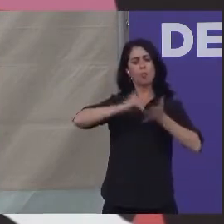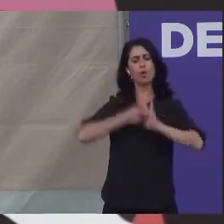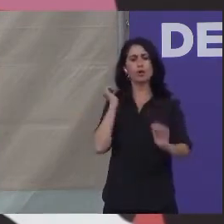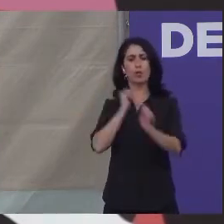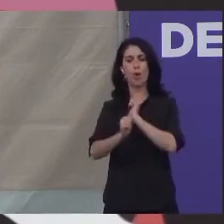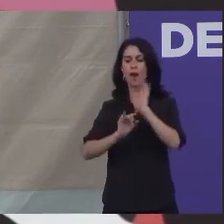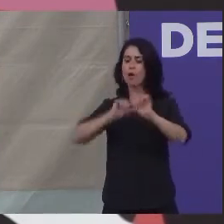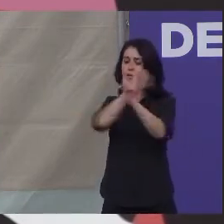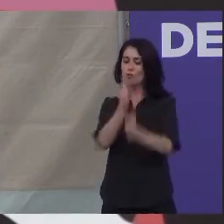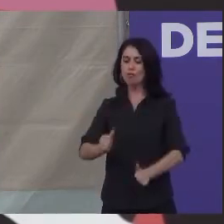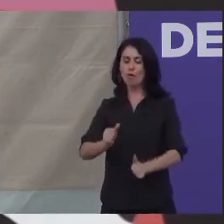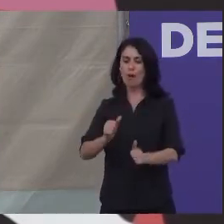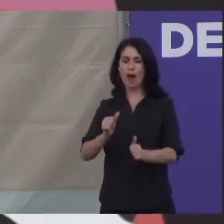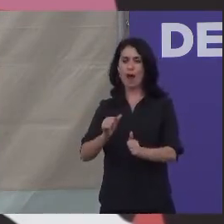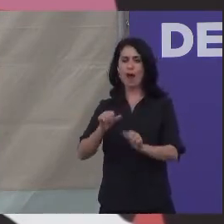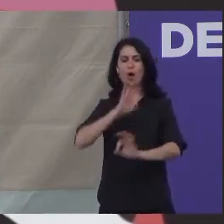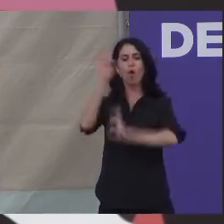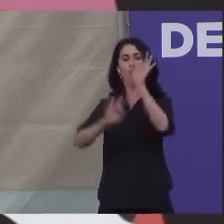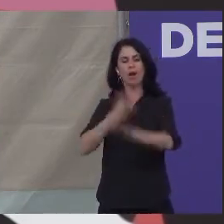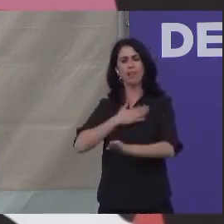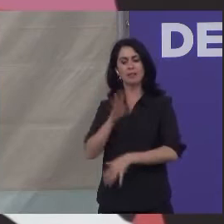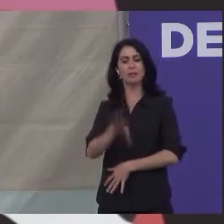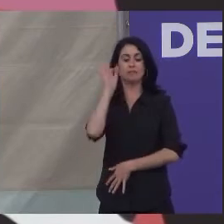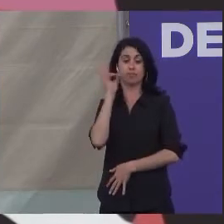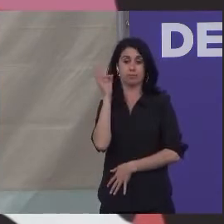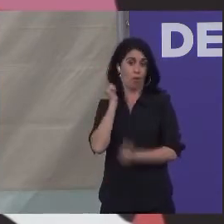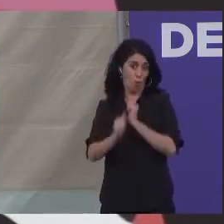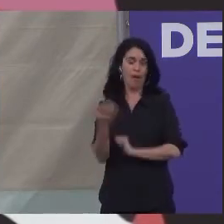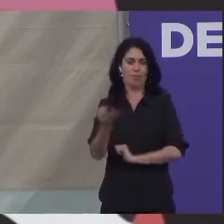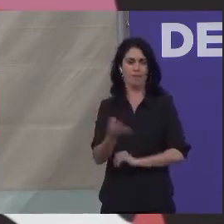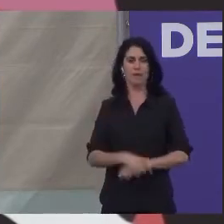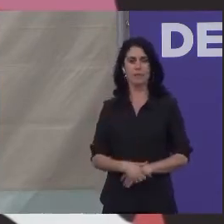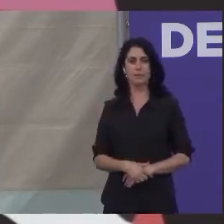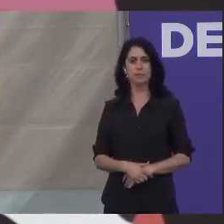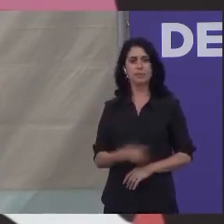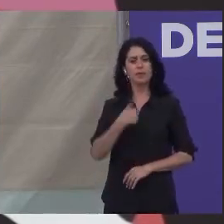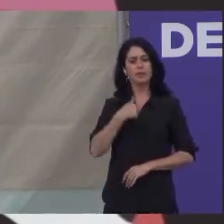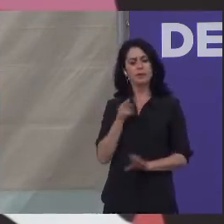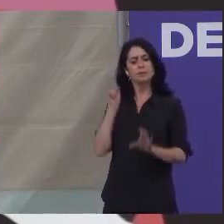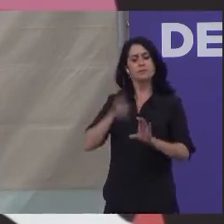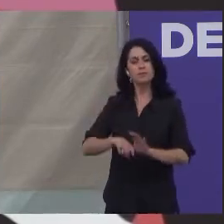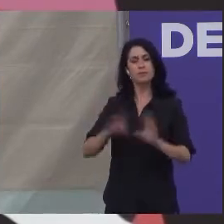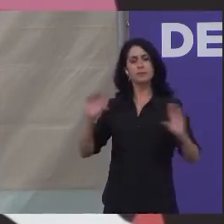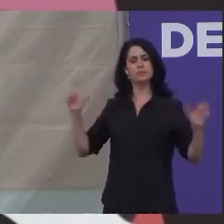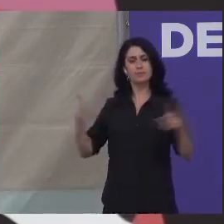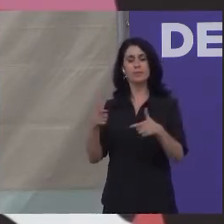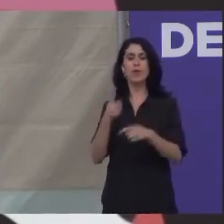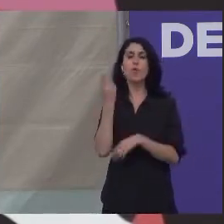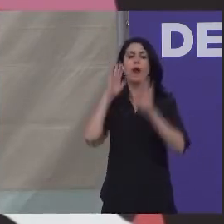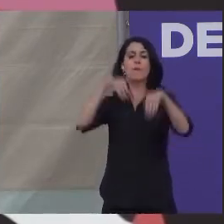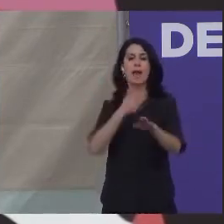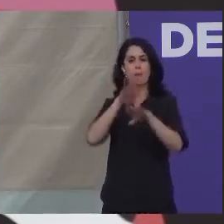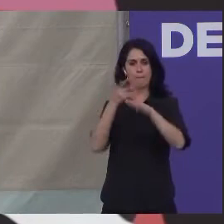model organitzatiu. Vaig a explicar per què Profundització Democràtica hem confluït en la candidatura d'Unitat una marea per aprofundir el